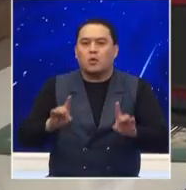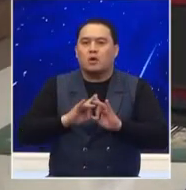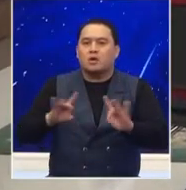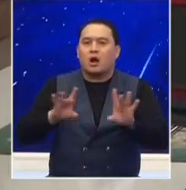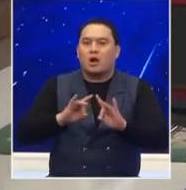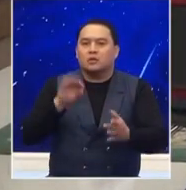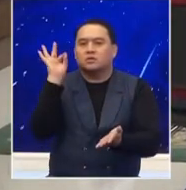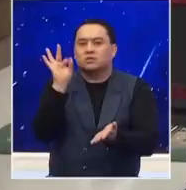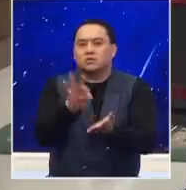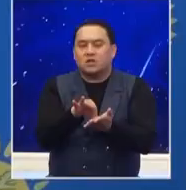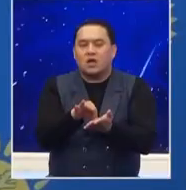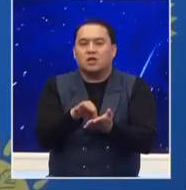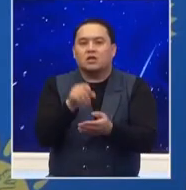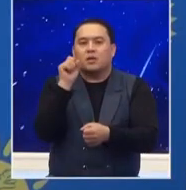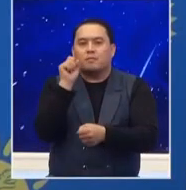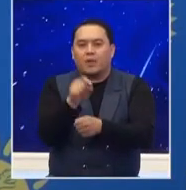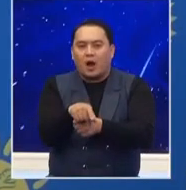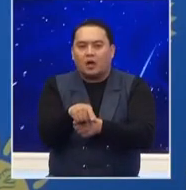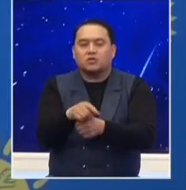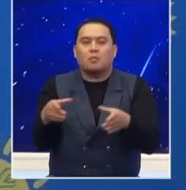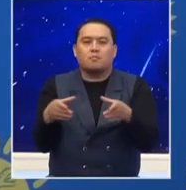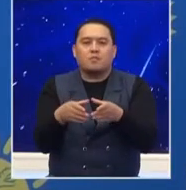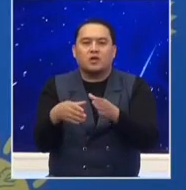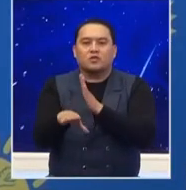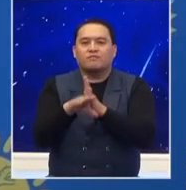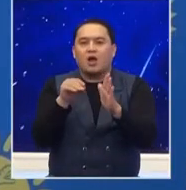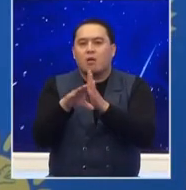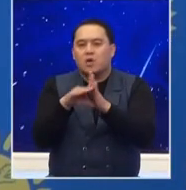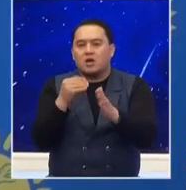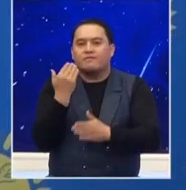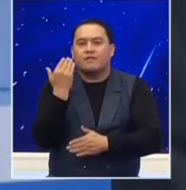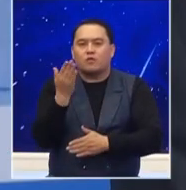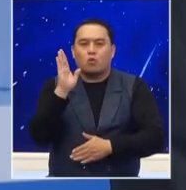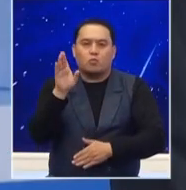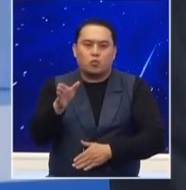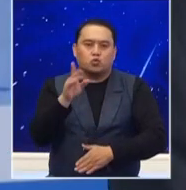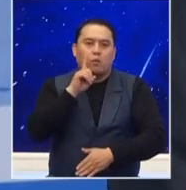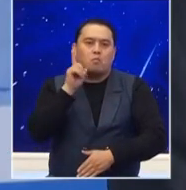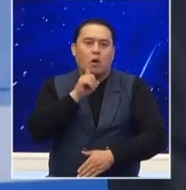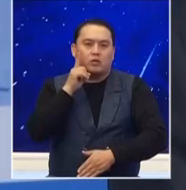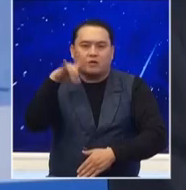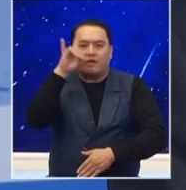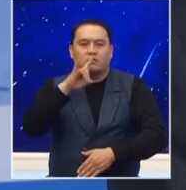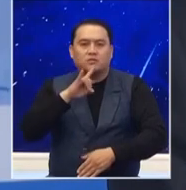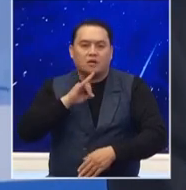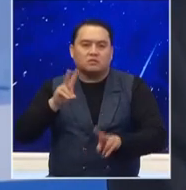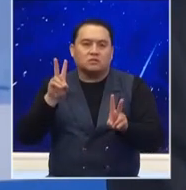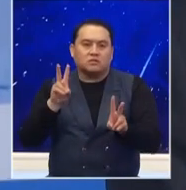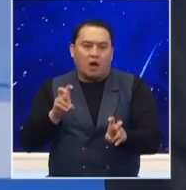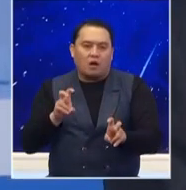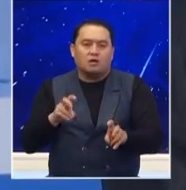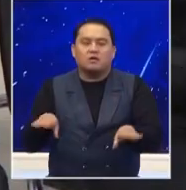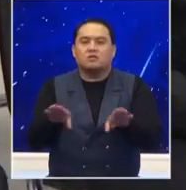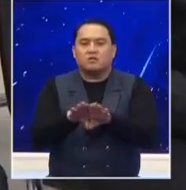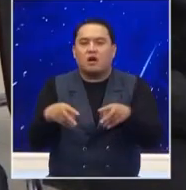разъяснению целей и задач партии на предстоящих выборах. По его словам, молодежь – будущее Казахстана. В стране